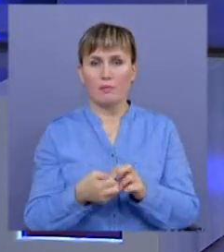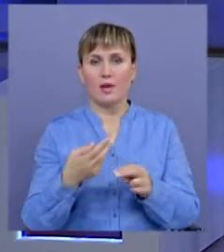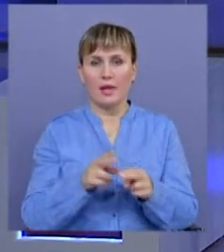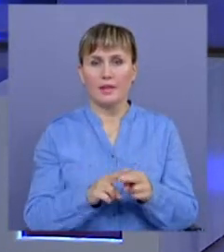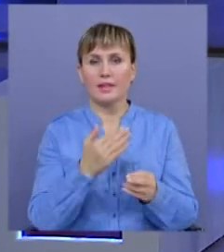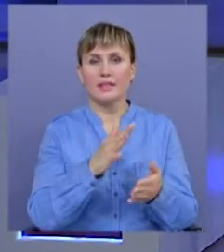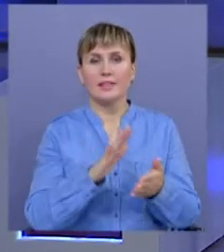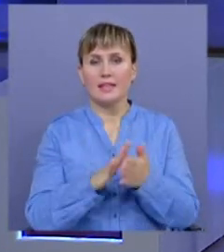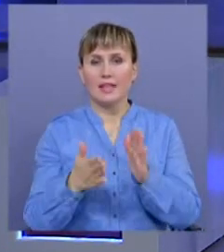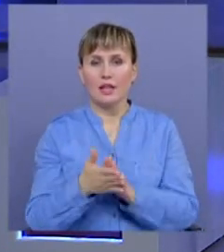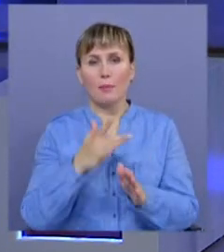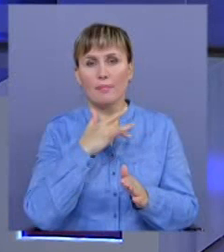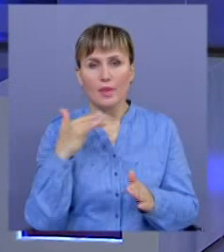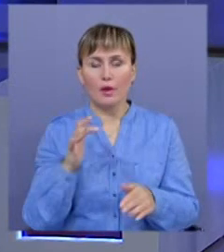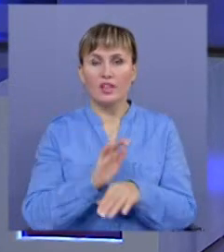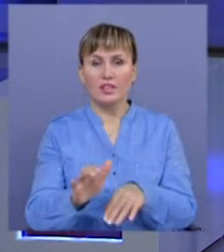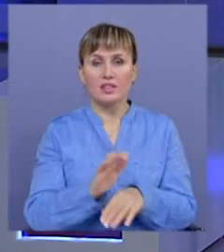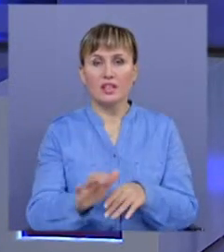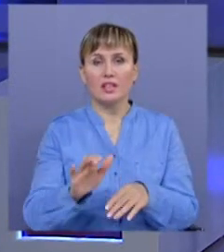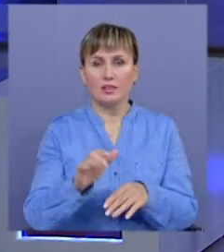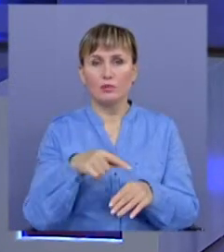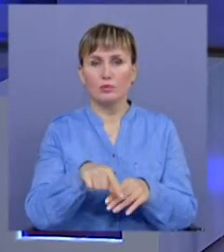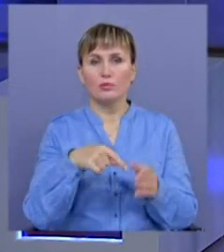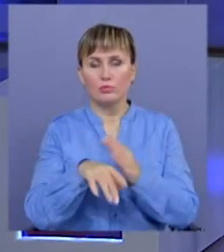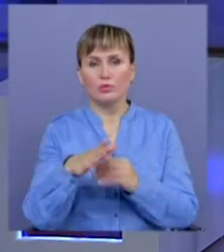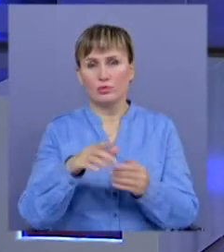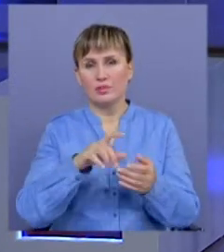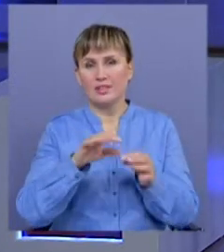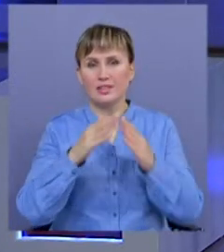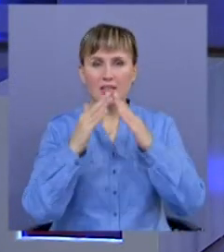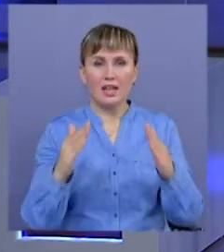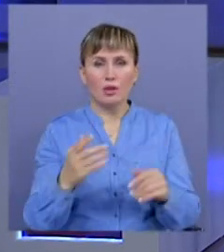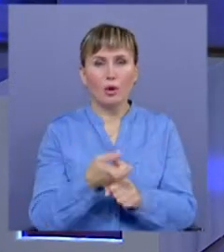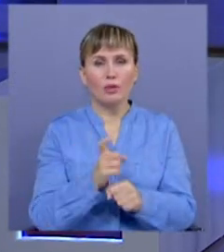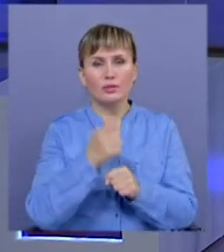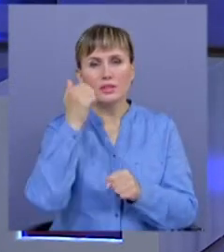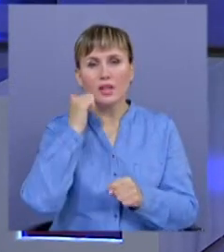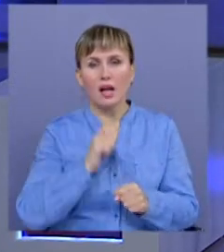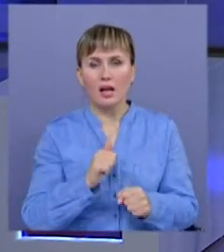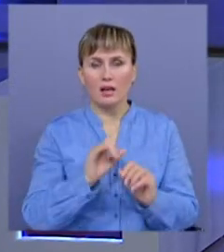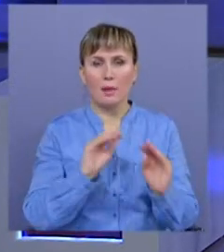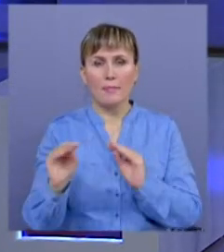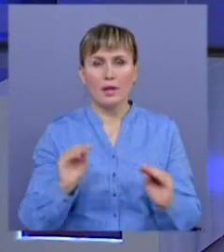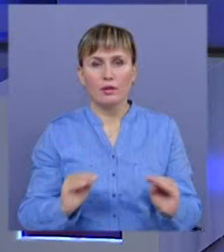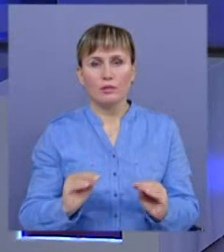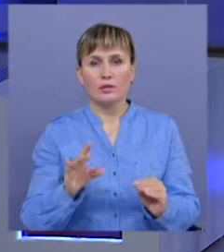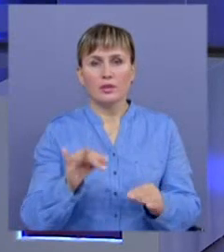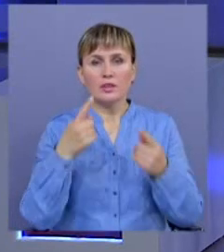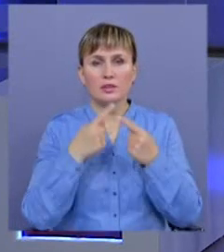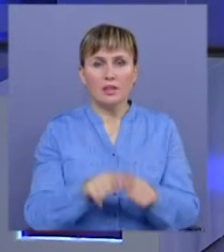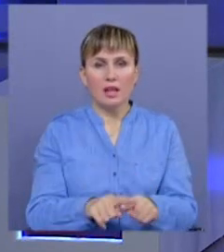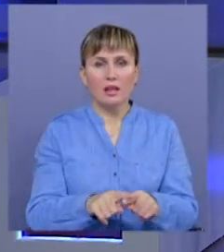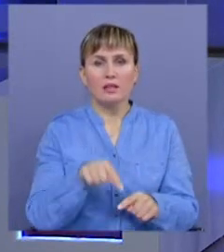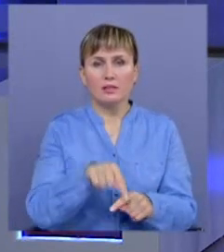их состояние. Многие здания изношены более чем наполовину. С оборудованием такая же ситуация. Это при том, что техника и